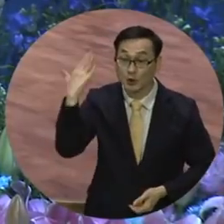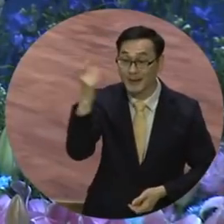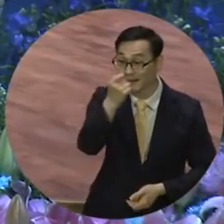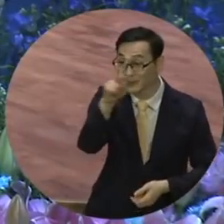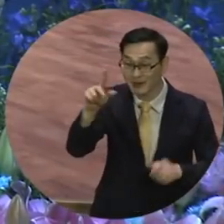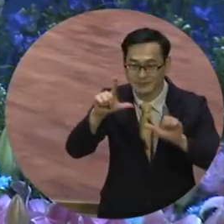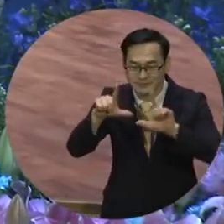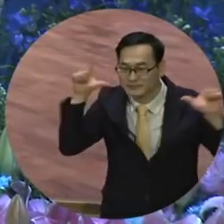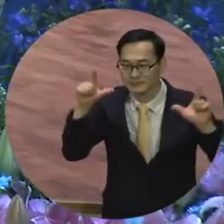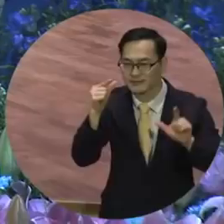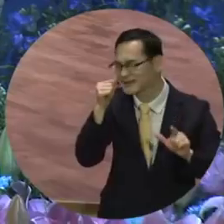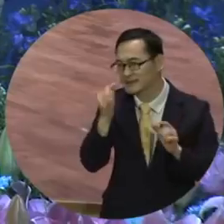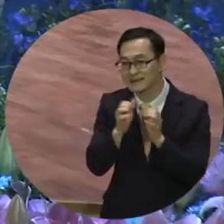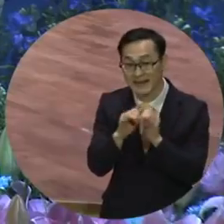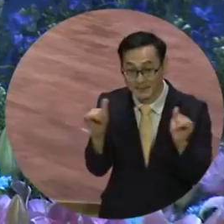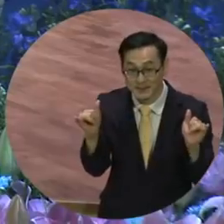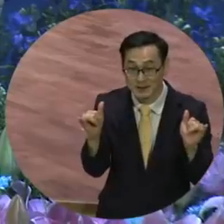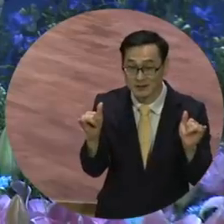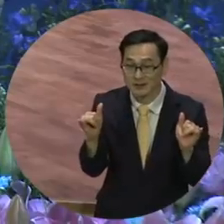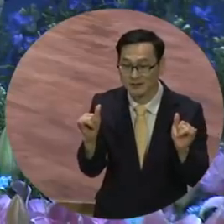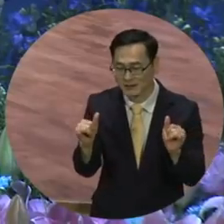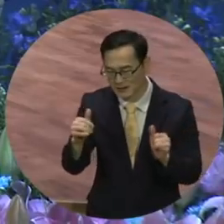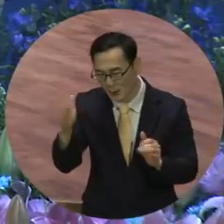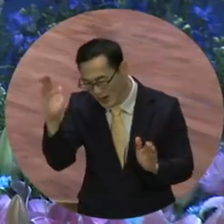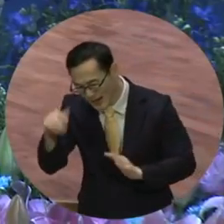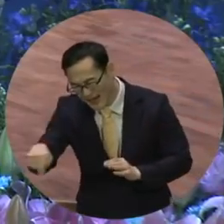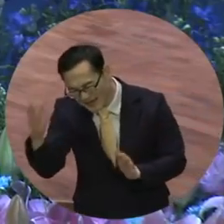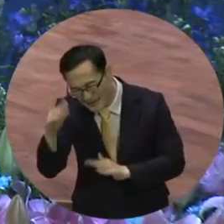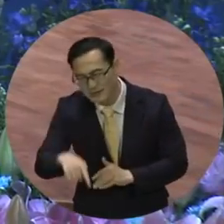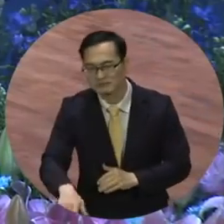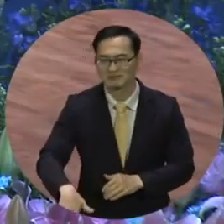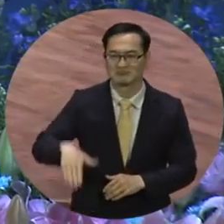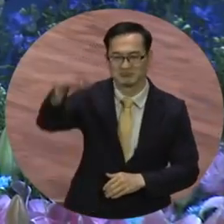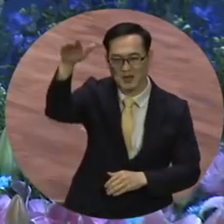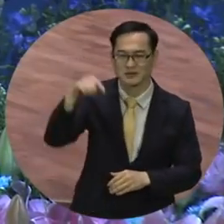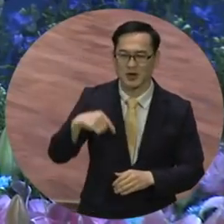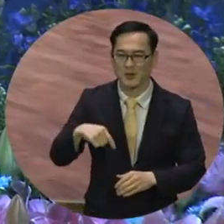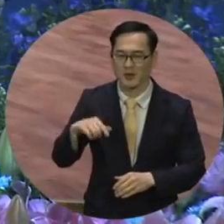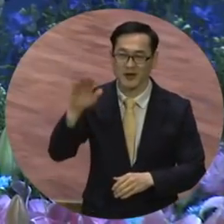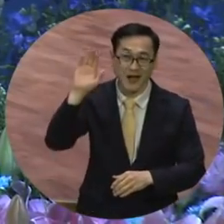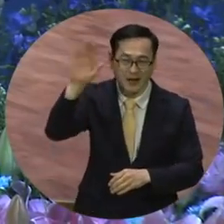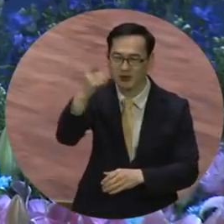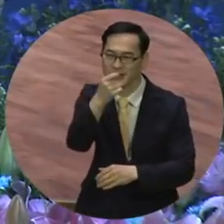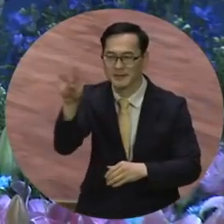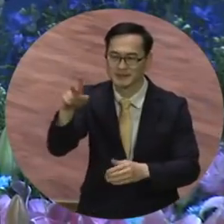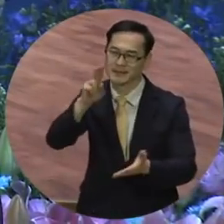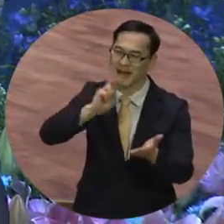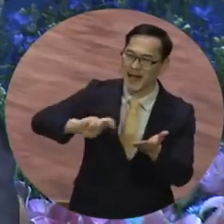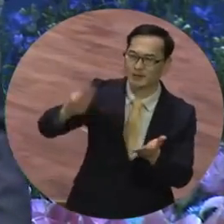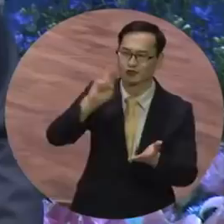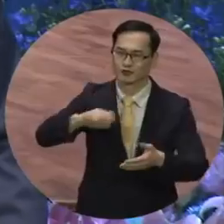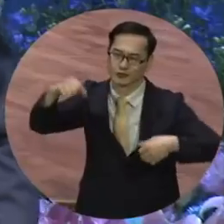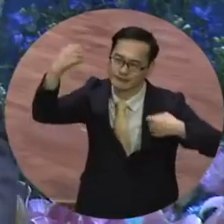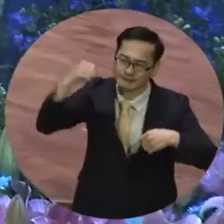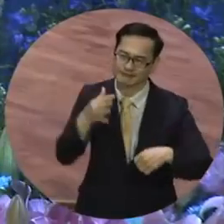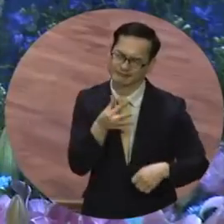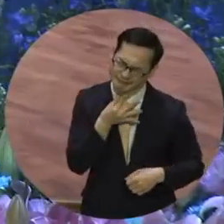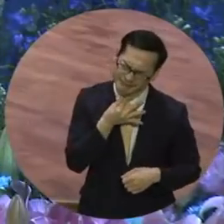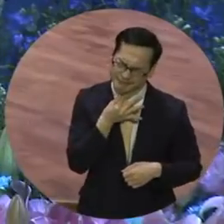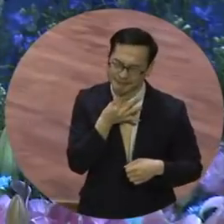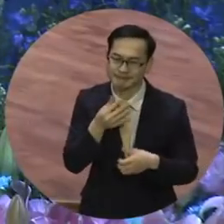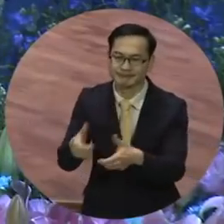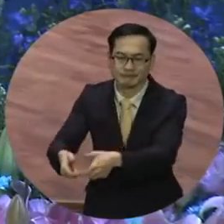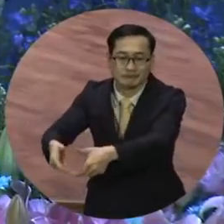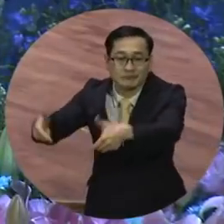연예인 되겠다는 청소년 얼마나 많아요. 우리 중고등학생들 중에는 연예인 되겠다는 그런 청소년들이 많이 있어.